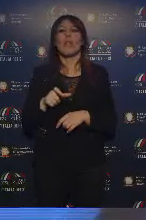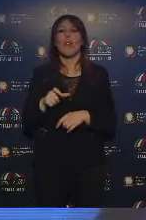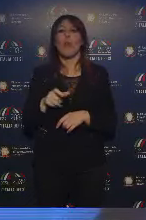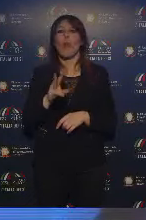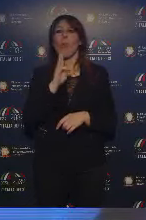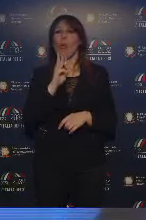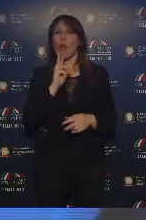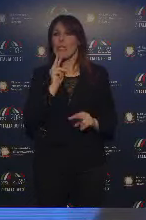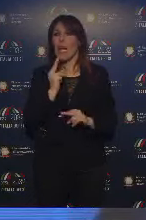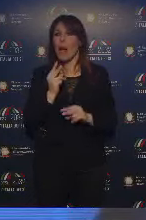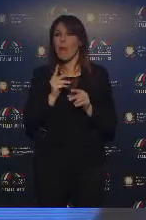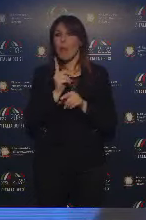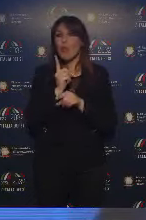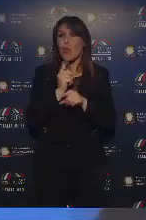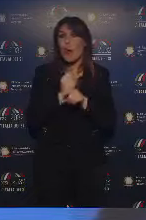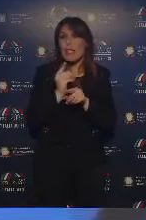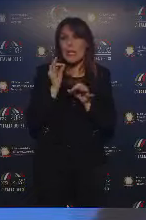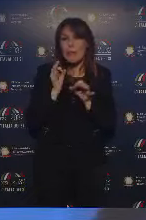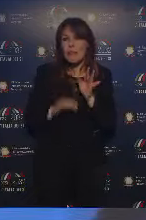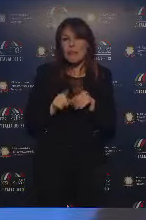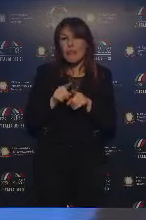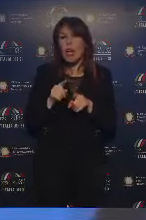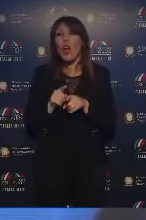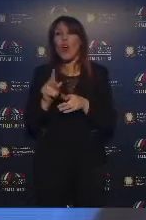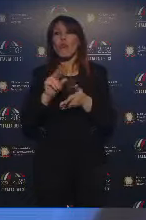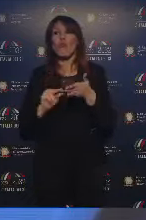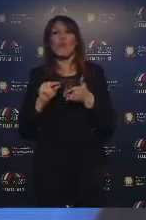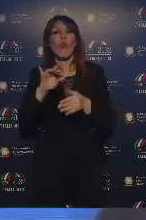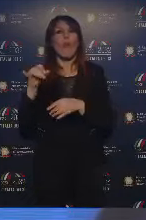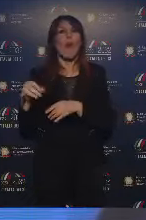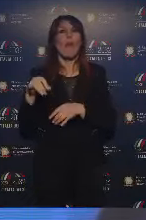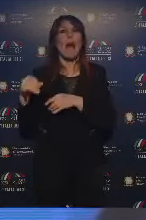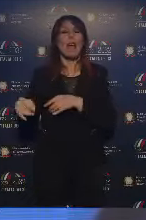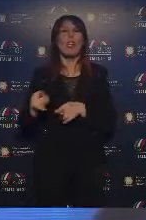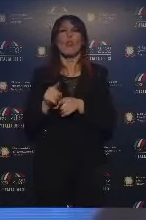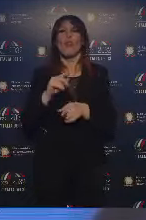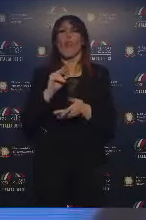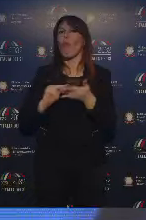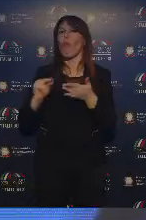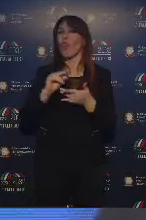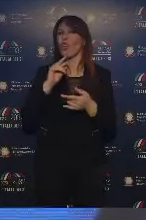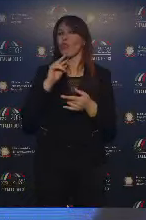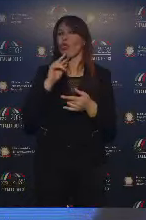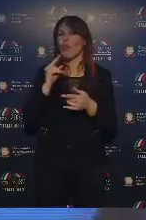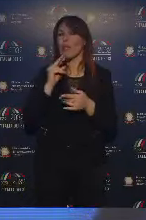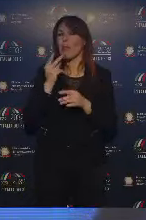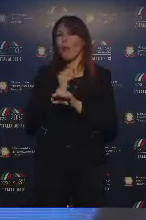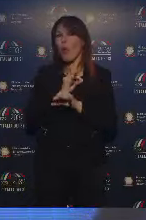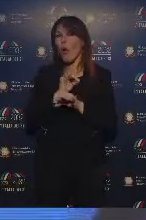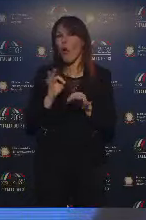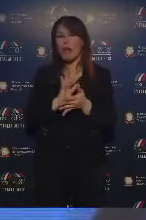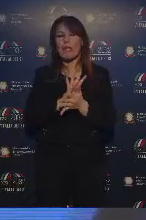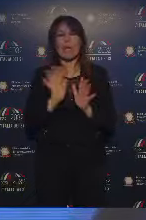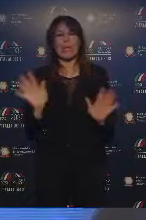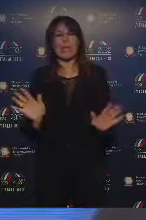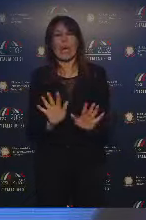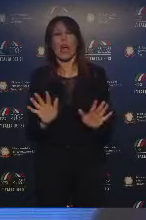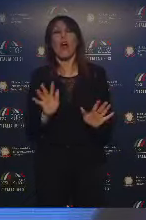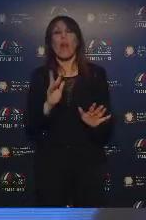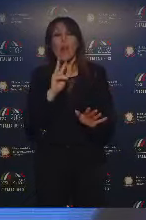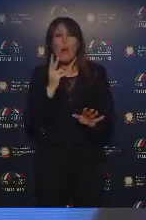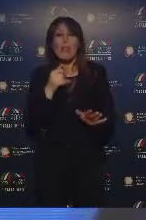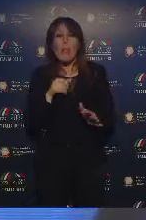WhatsApp entro secondi fondo allo studio all'ufficio la moglie o al marito è un disastro può essere l'ultima risposta